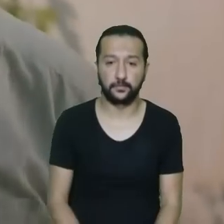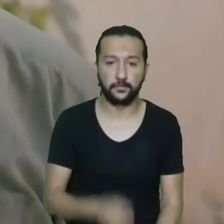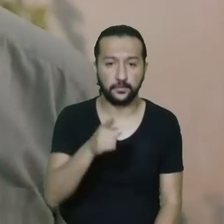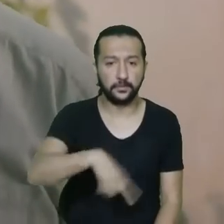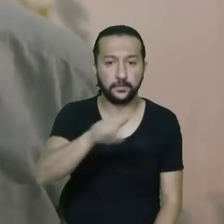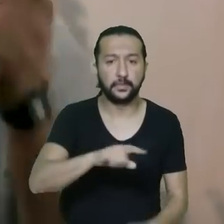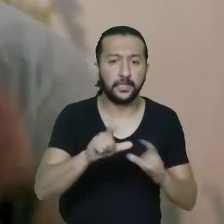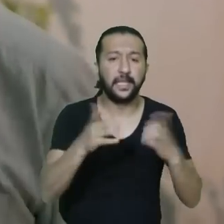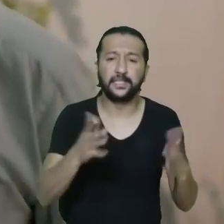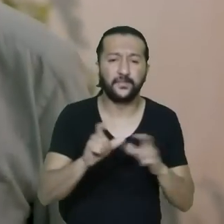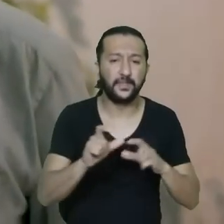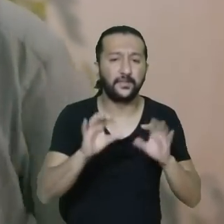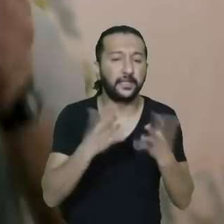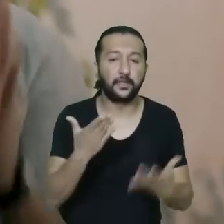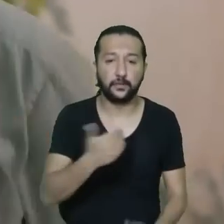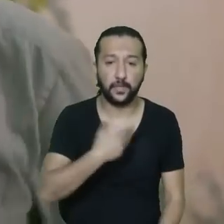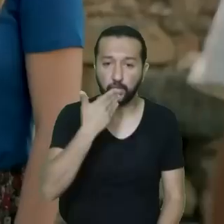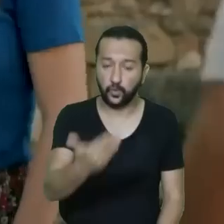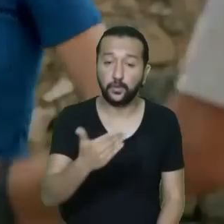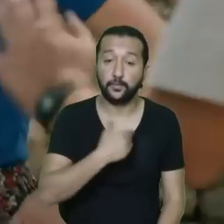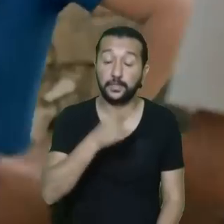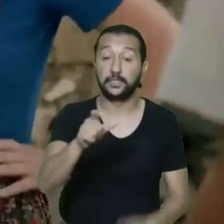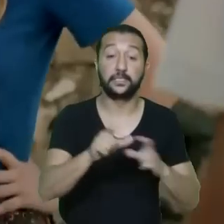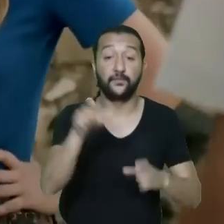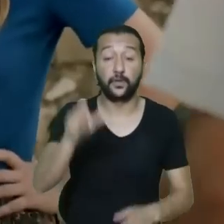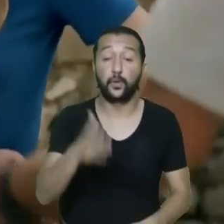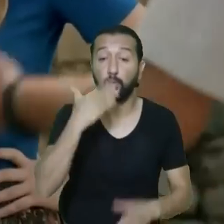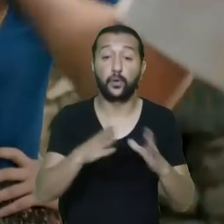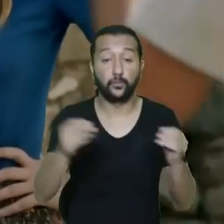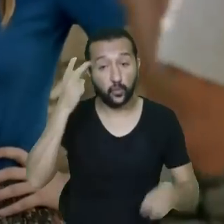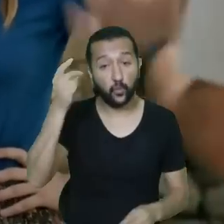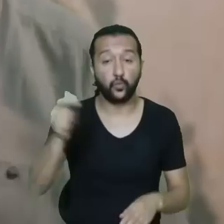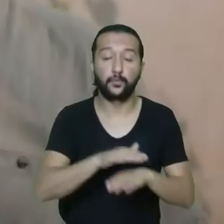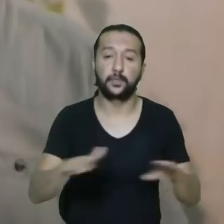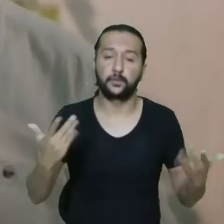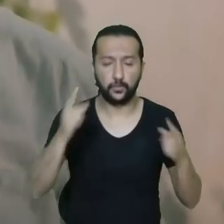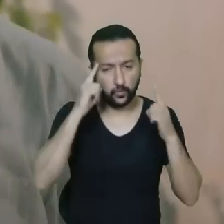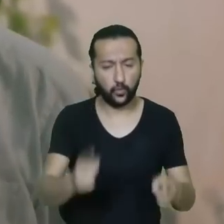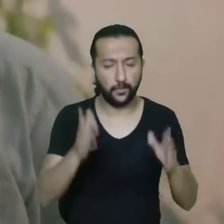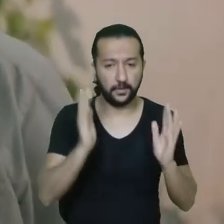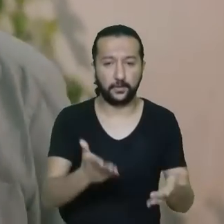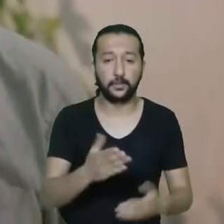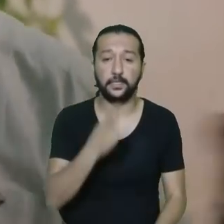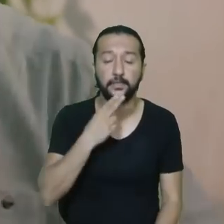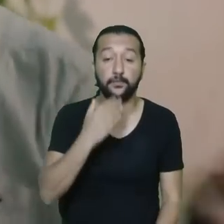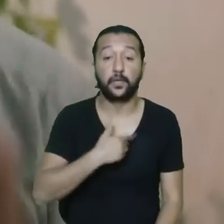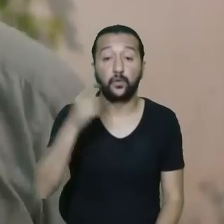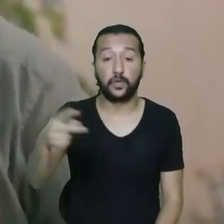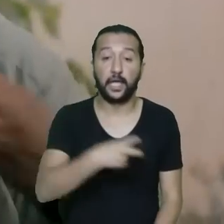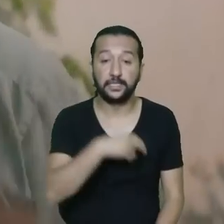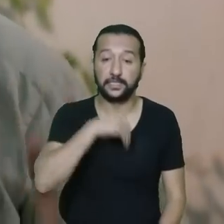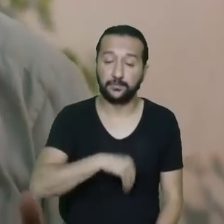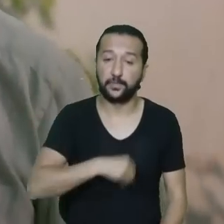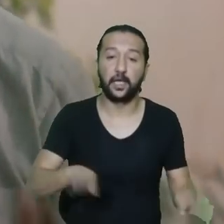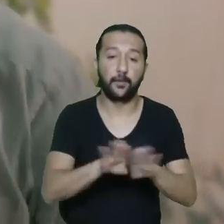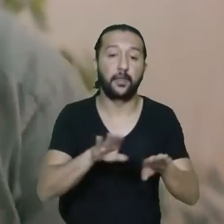Ne Safiye'si? Ha ne Safiye, ne Safiye? Ben size söyledim. Gitti Safiye, yok artık, unuttum gari Safiye'yi. Tövbe la olsun yarabbim. Kızım ben onun aşkını